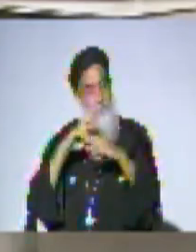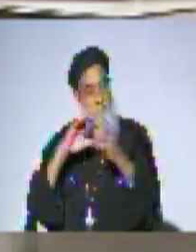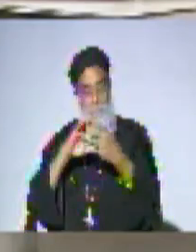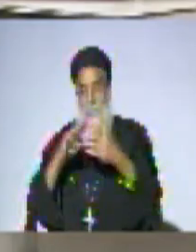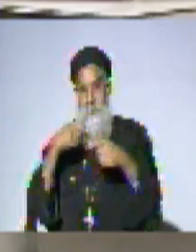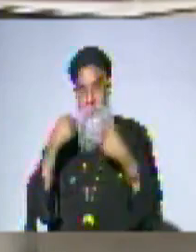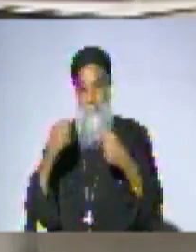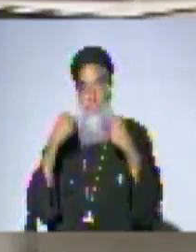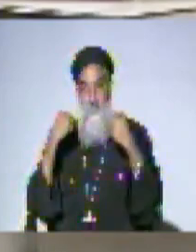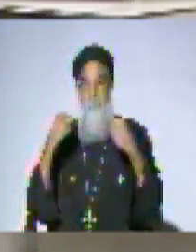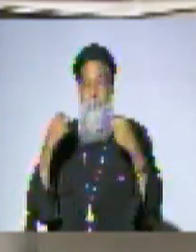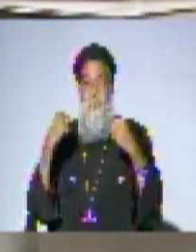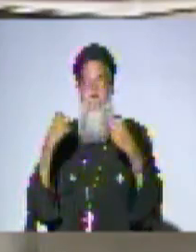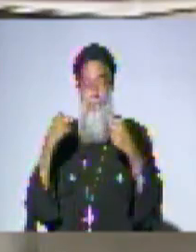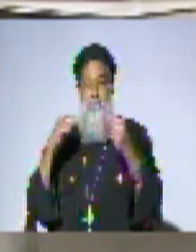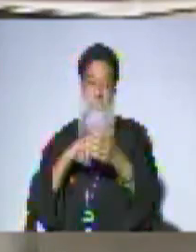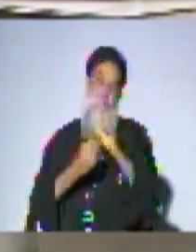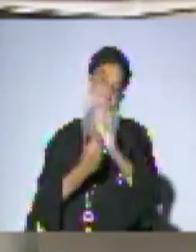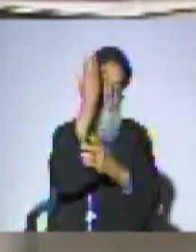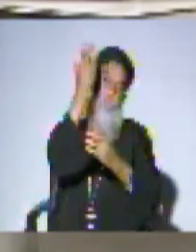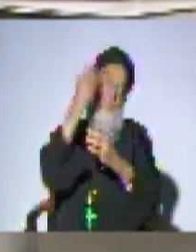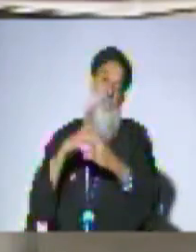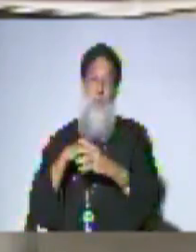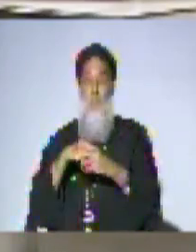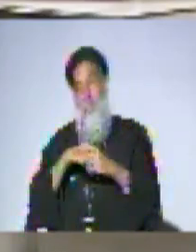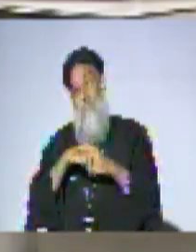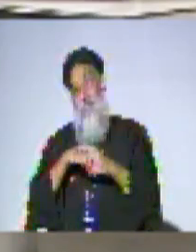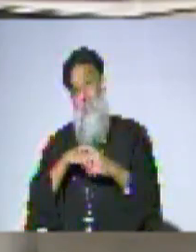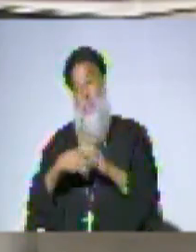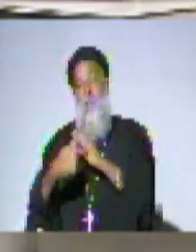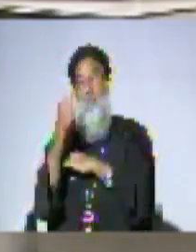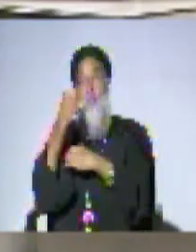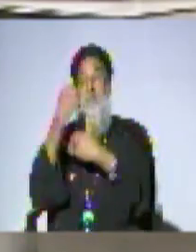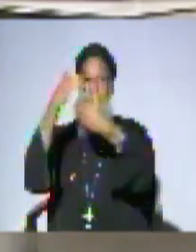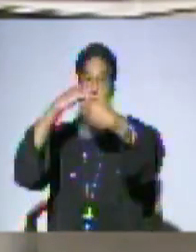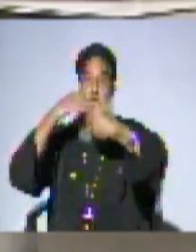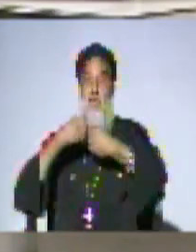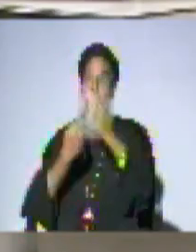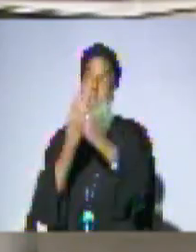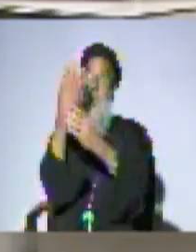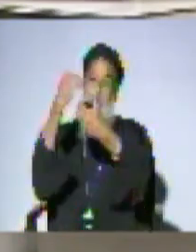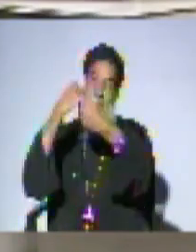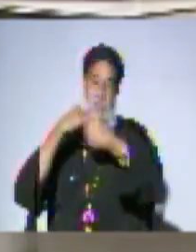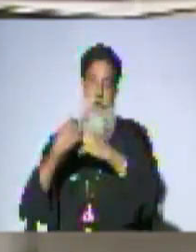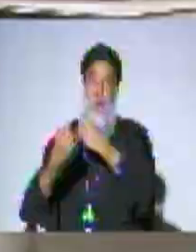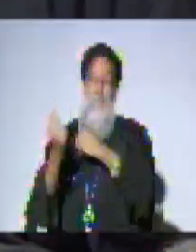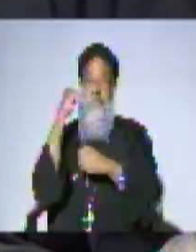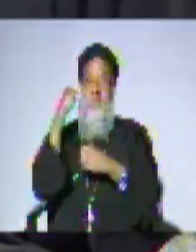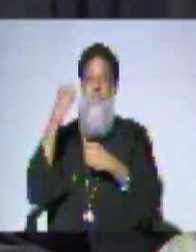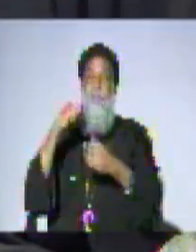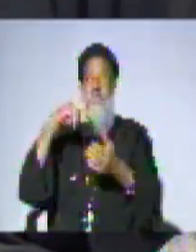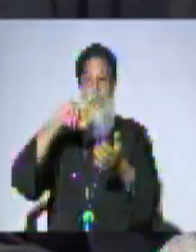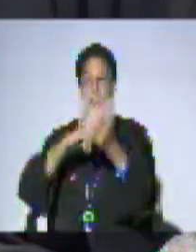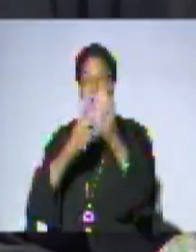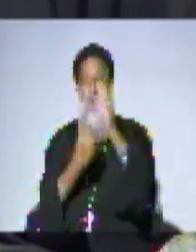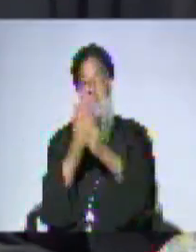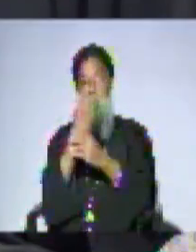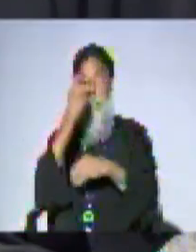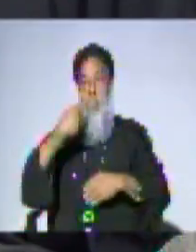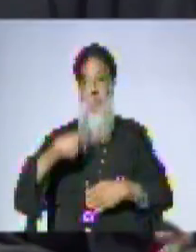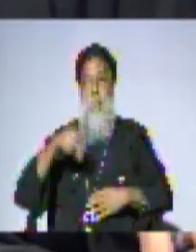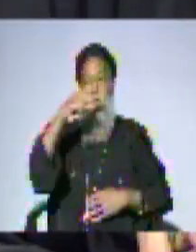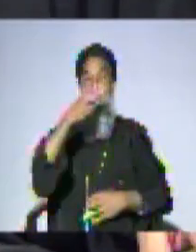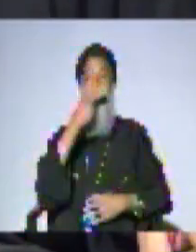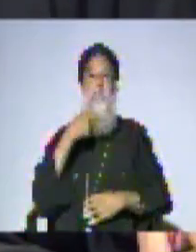حد، ولذلك نحن نعتمد على قوة الله كثيرا يعني. هو صانع العجائب وحده